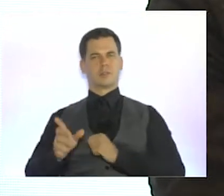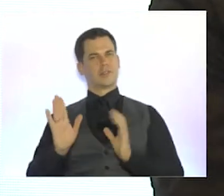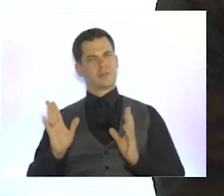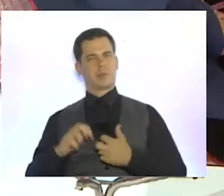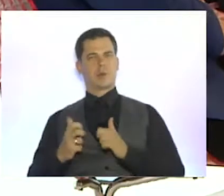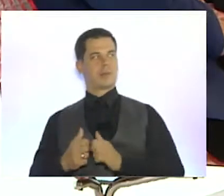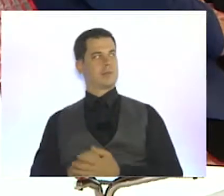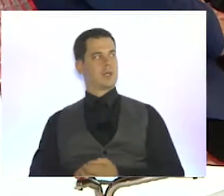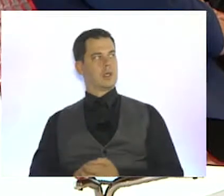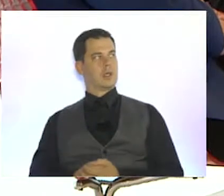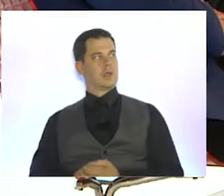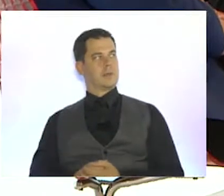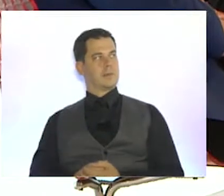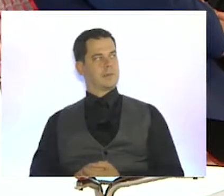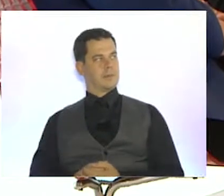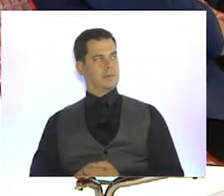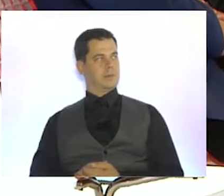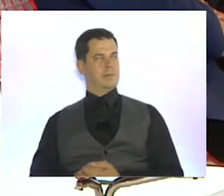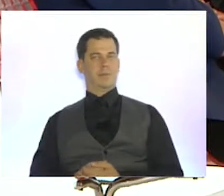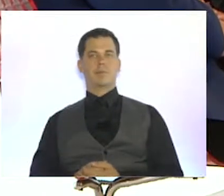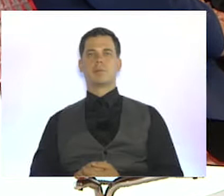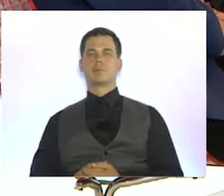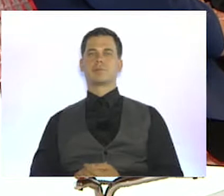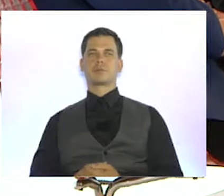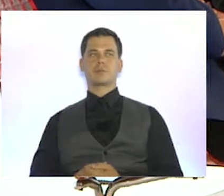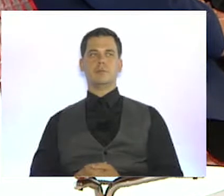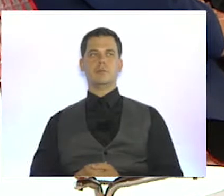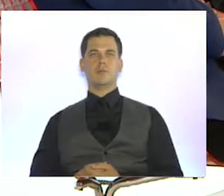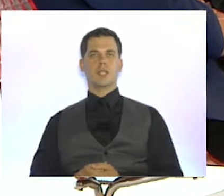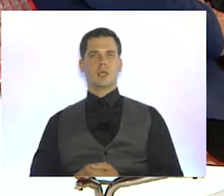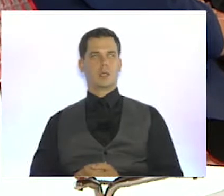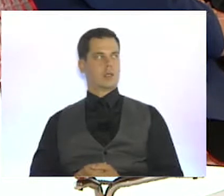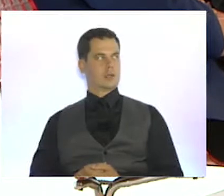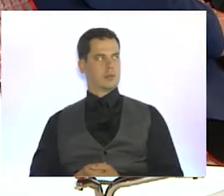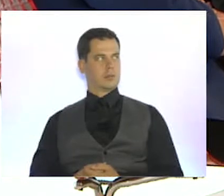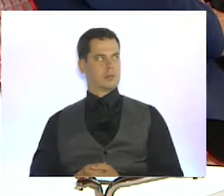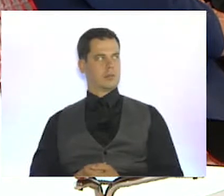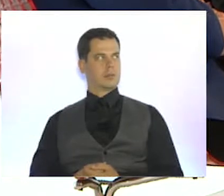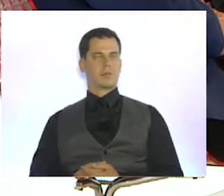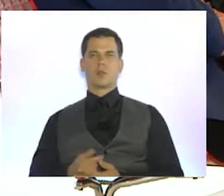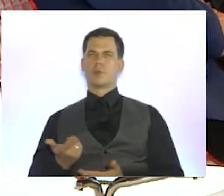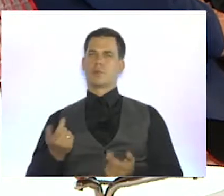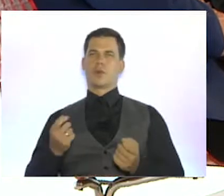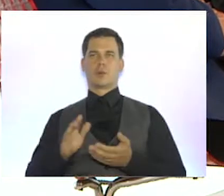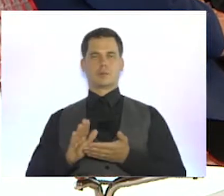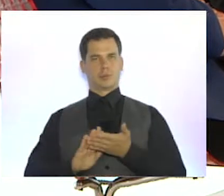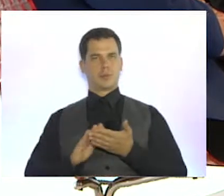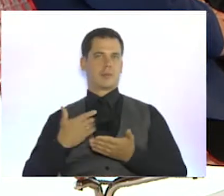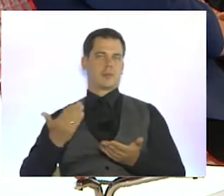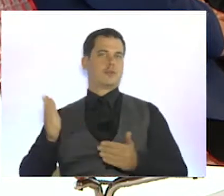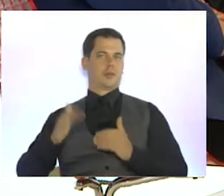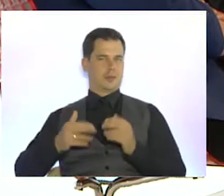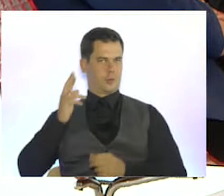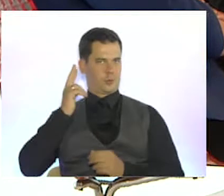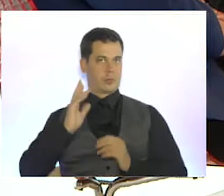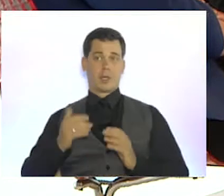problem. Panie dyrektorze, ad vocem, króciutko. Tak, bo ja może odczaruję, bo może zostałem źle zrozumiany. To znaczy się, ja w swojej wypowiedzi